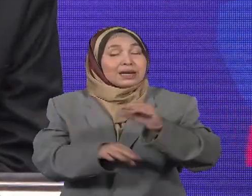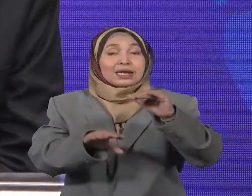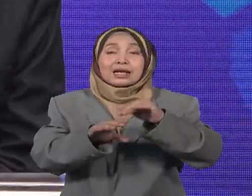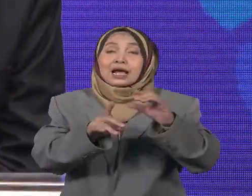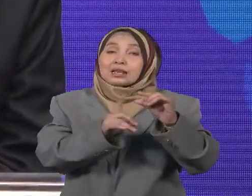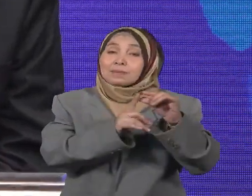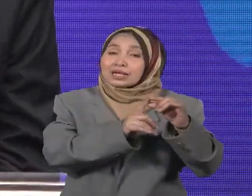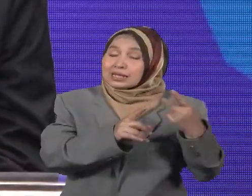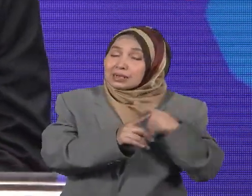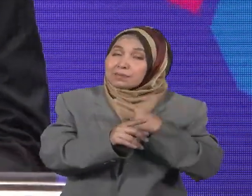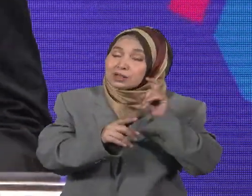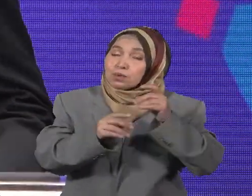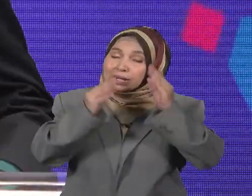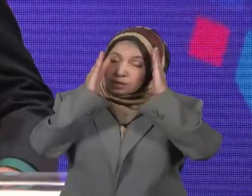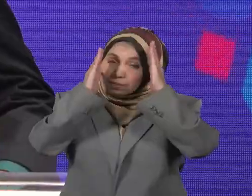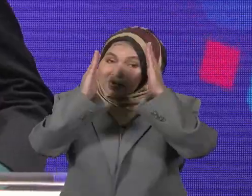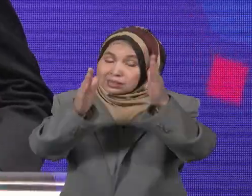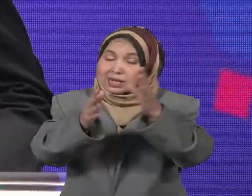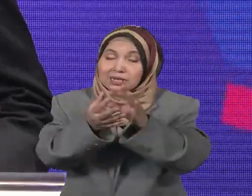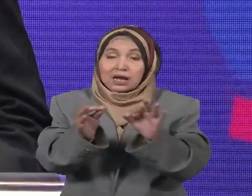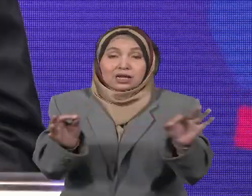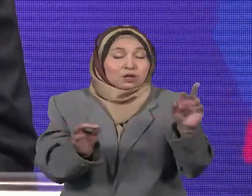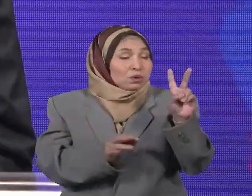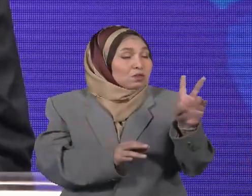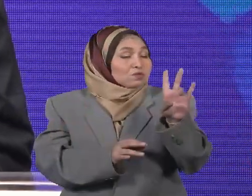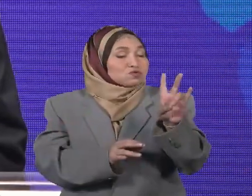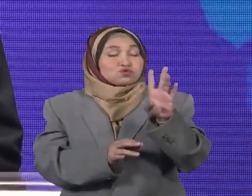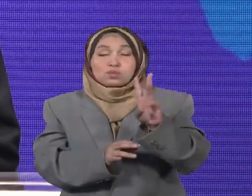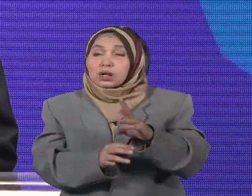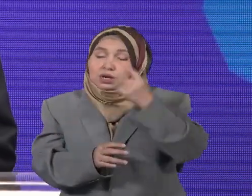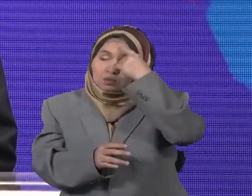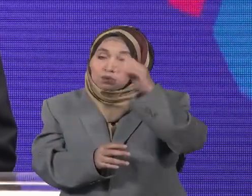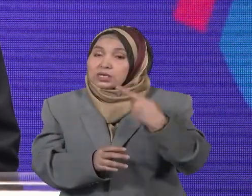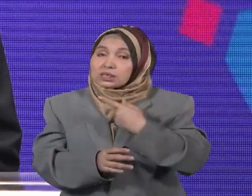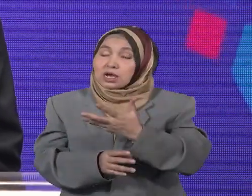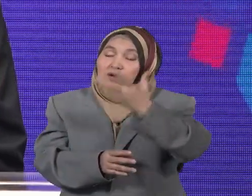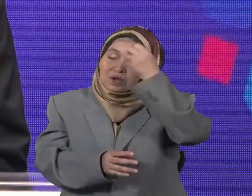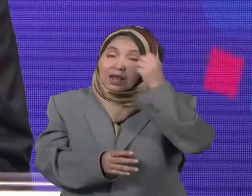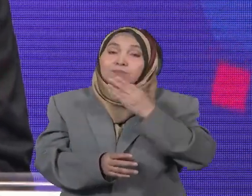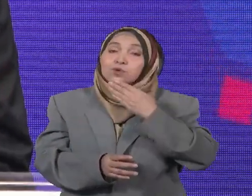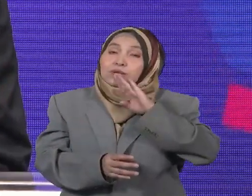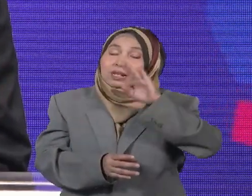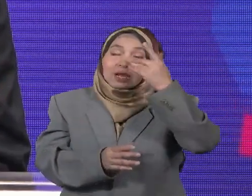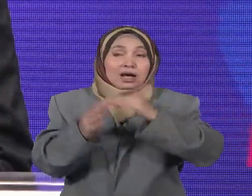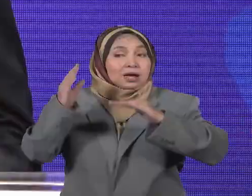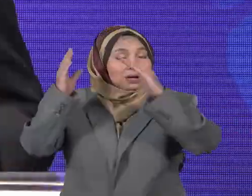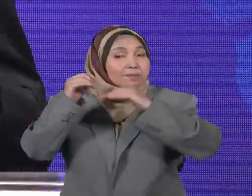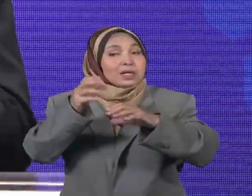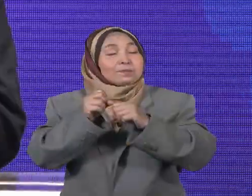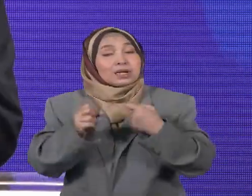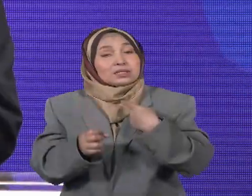yang kita beri perhatian dan juga ayat 276 itu kita hafal. Jadi alhamdulillah, moga-moga dapat